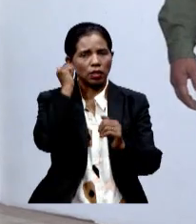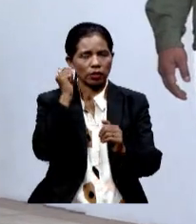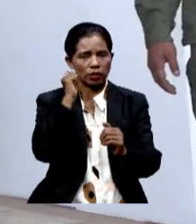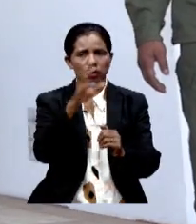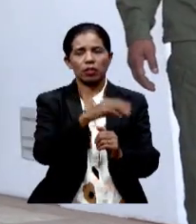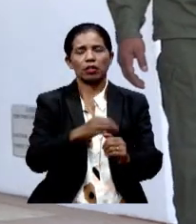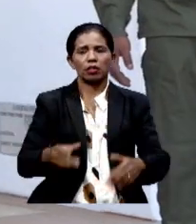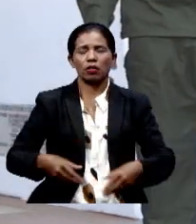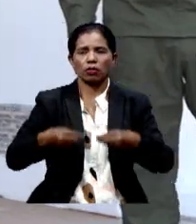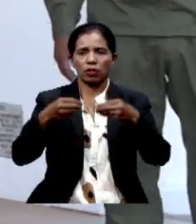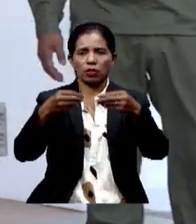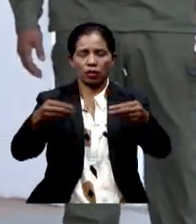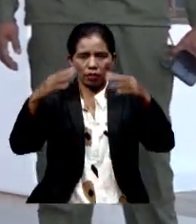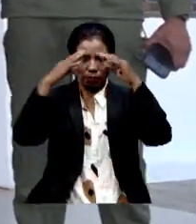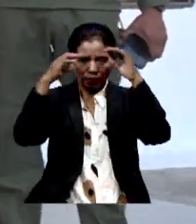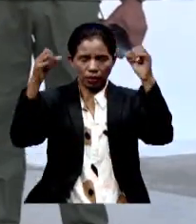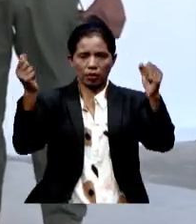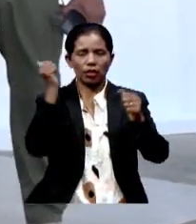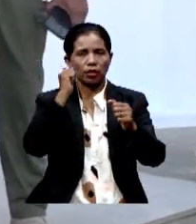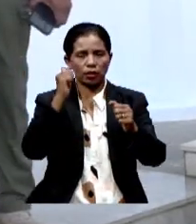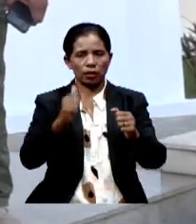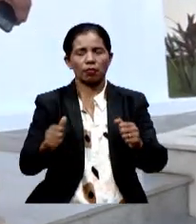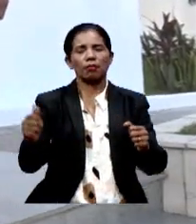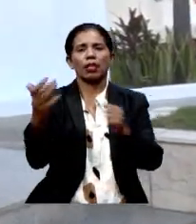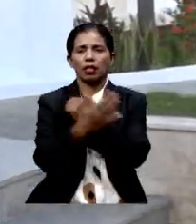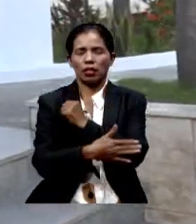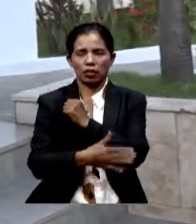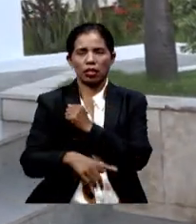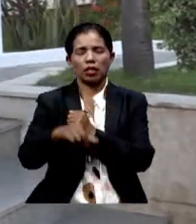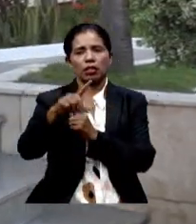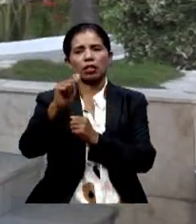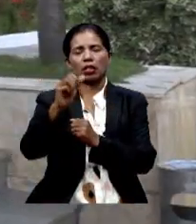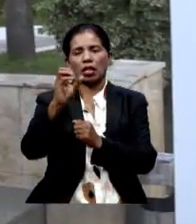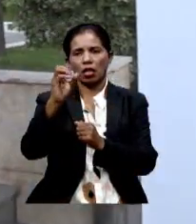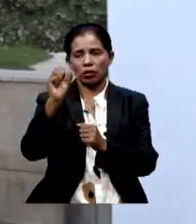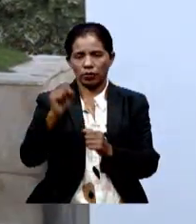se entrega fali presidensi ASEAN Balaos. Lambeto da Silva, Jemen.